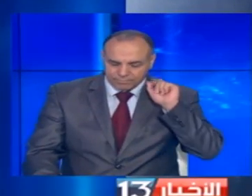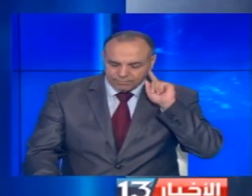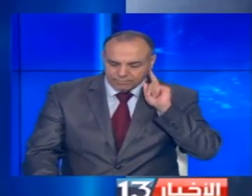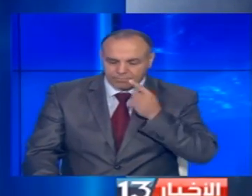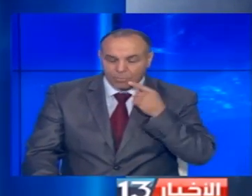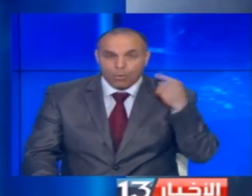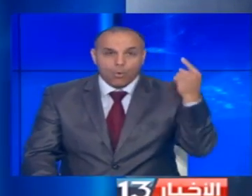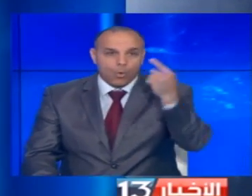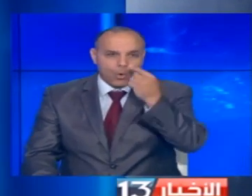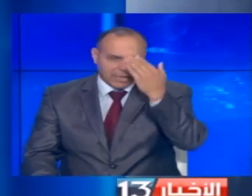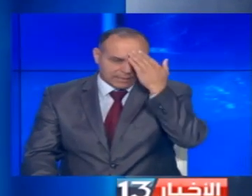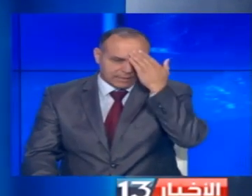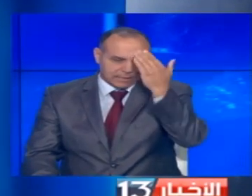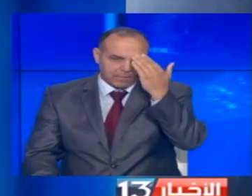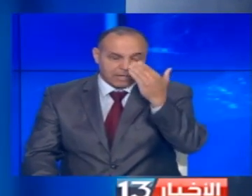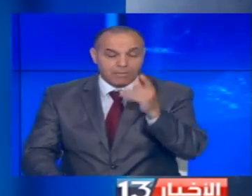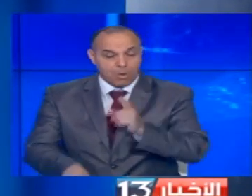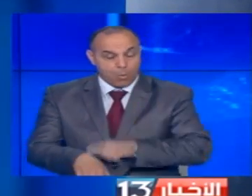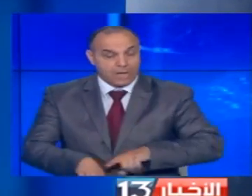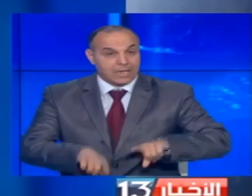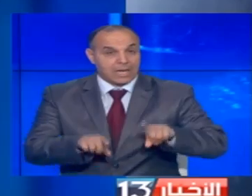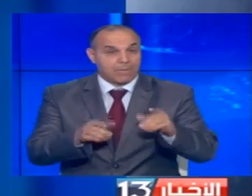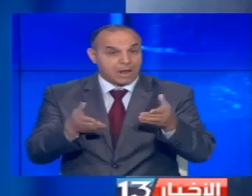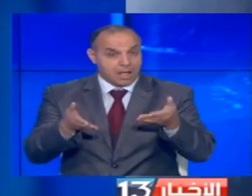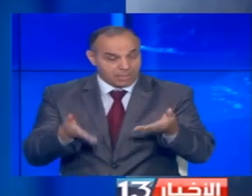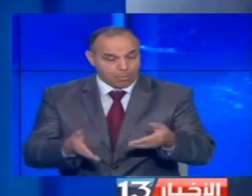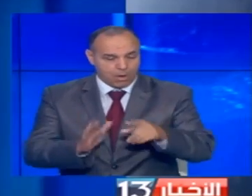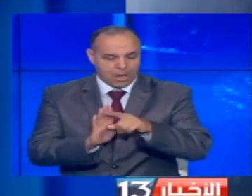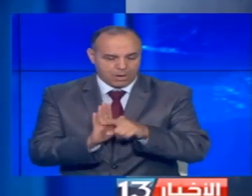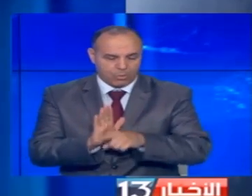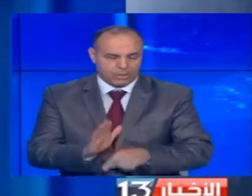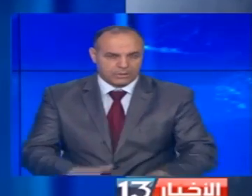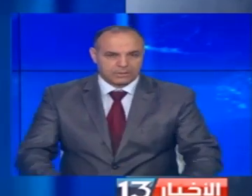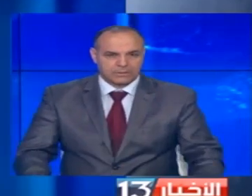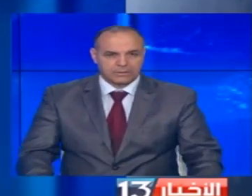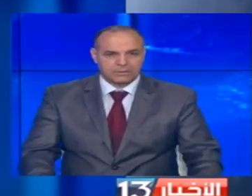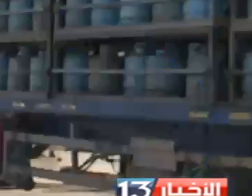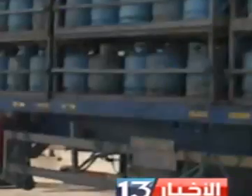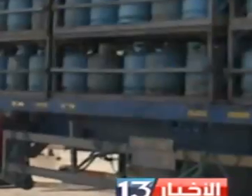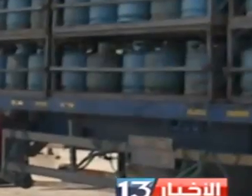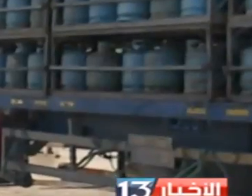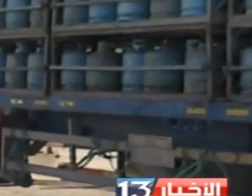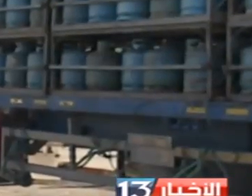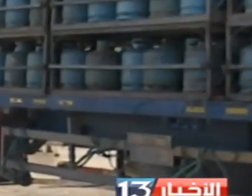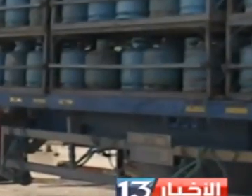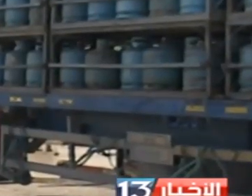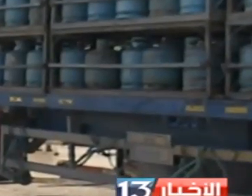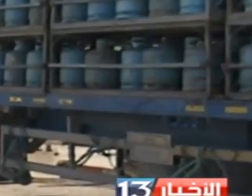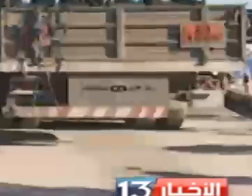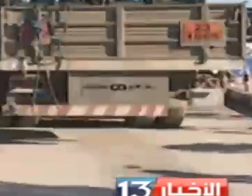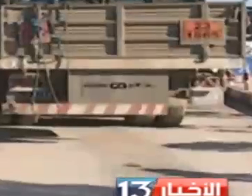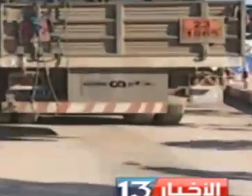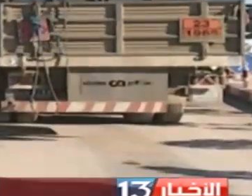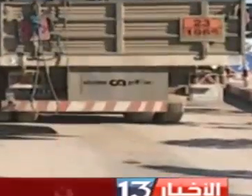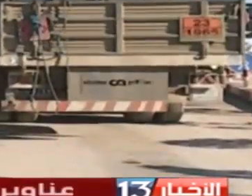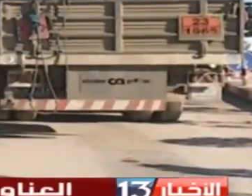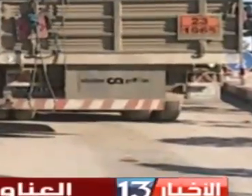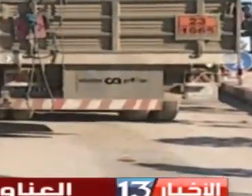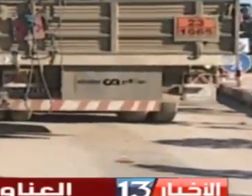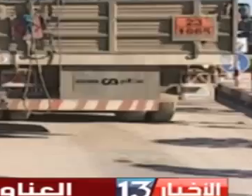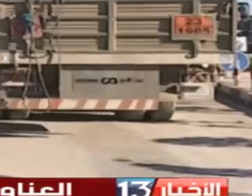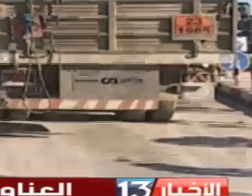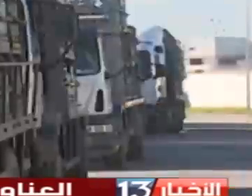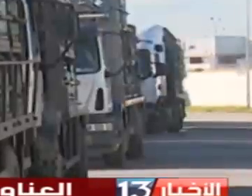مشاهدينا في كل مكان اهلا بكم الى هذا الموعد الاخباري واليكم العناوين الغرفه النقابيه الوطنيه